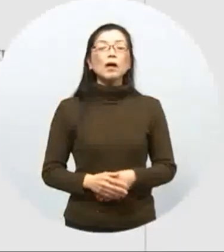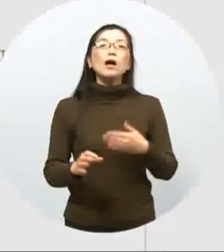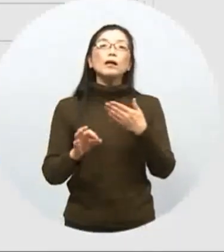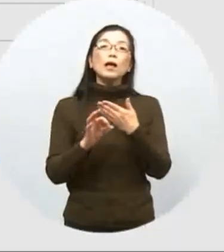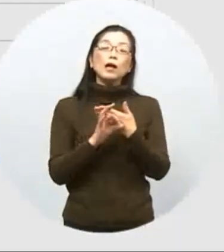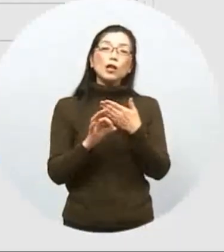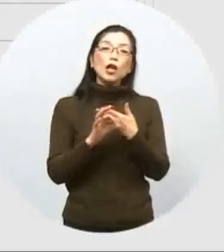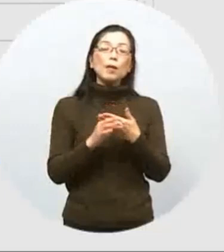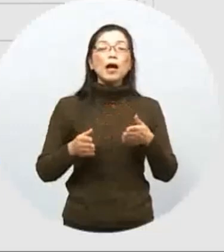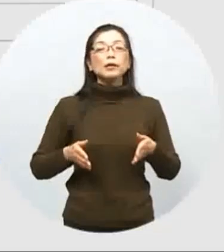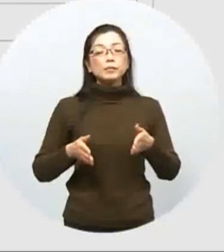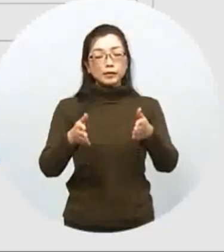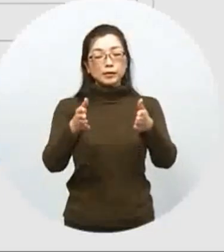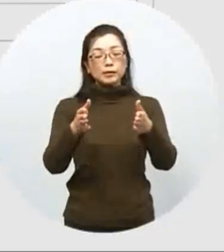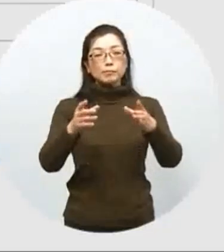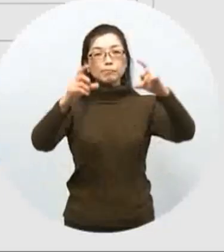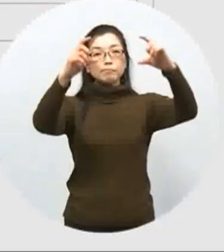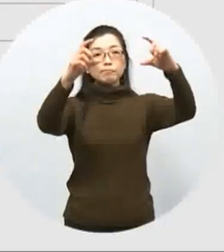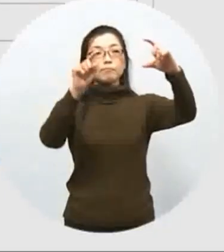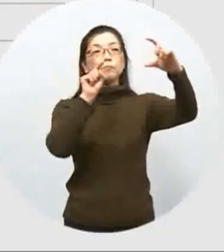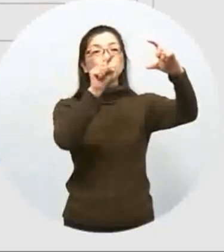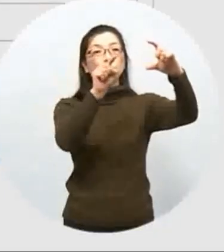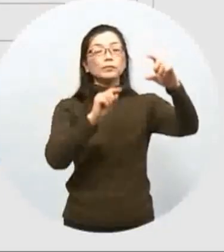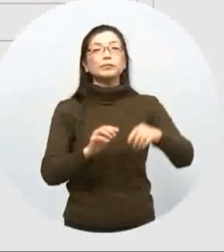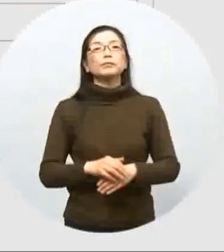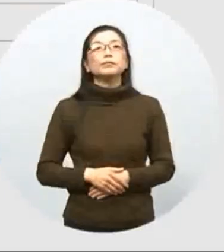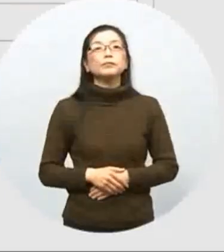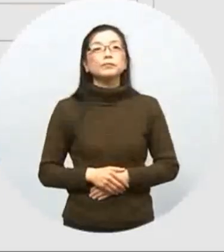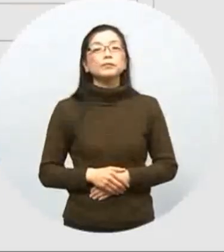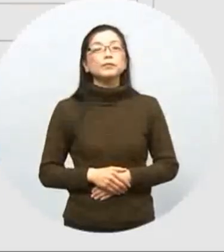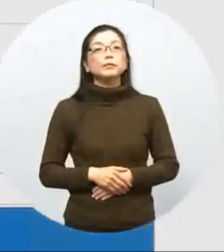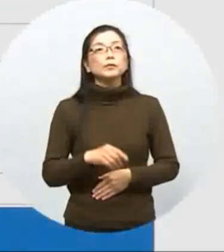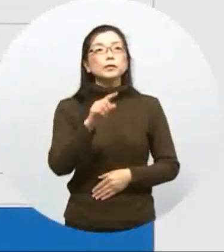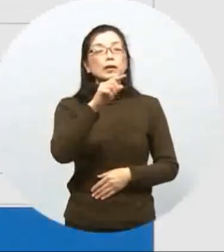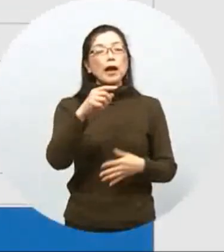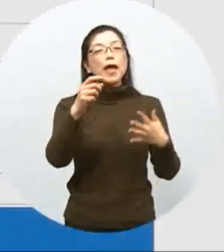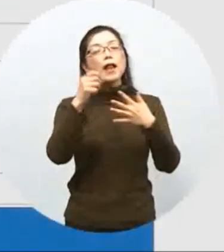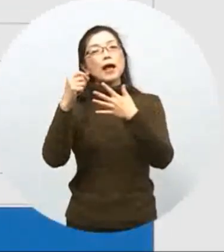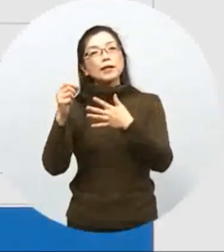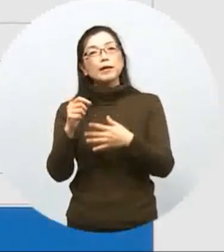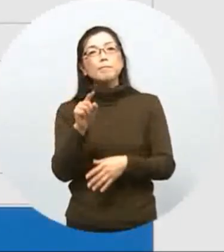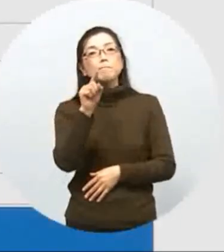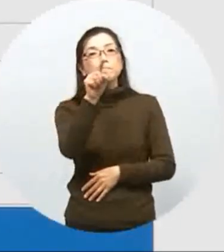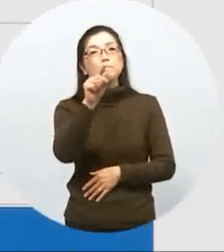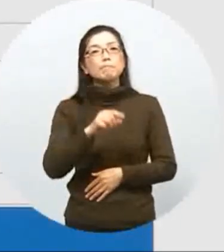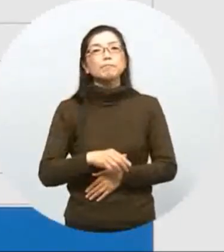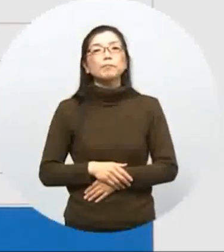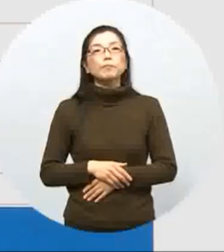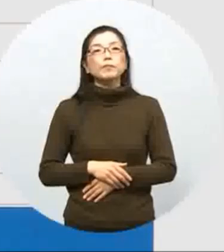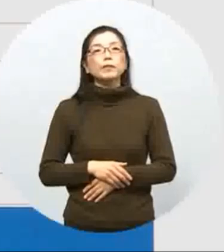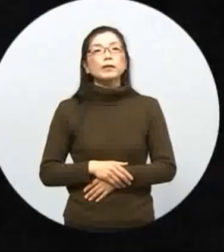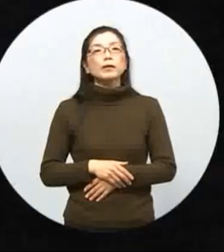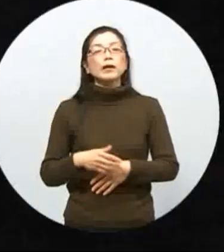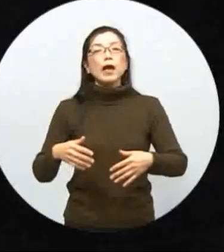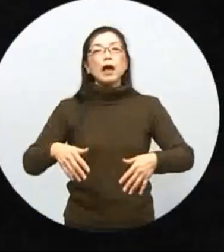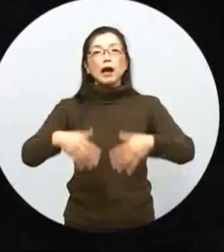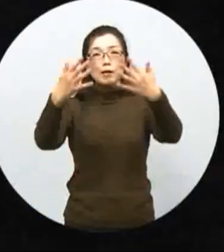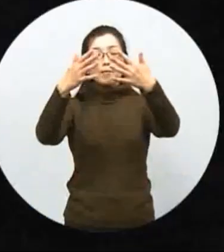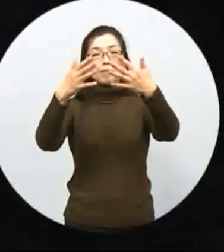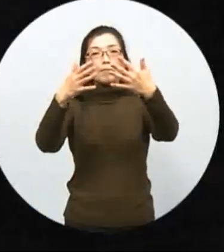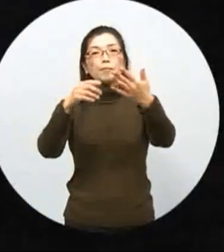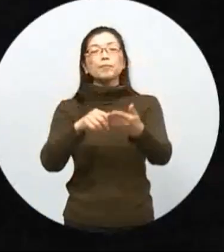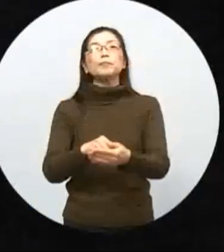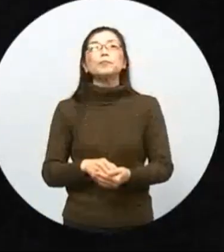例えば道をクリック、その中の一つを選び、そして画像リンクをクリックしてみる